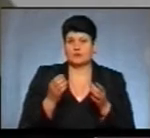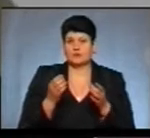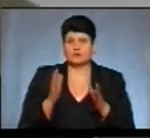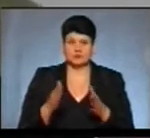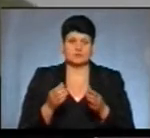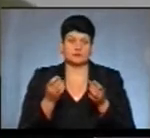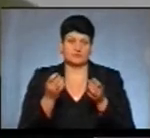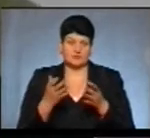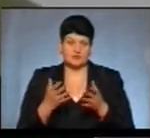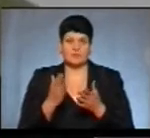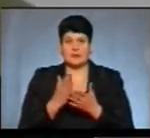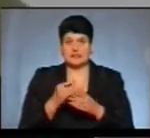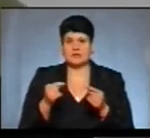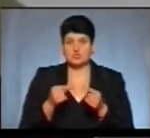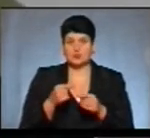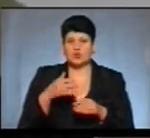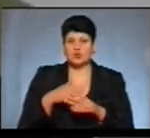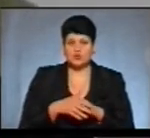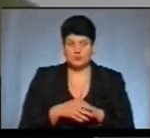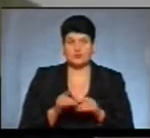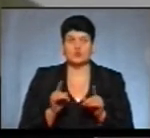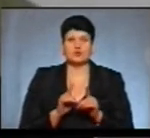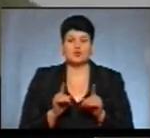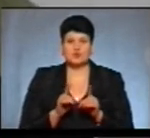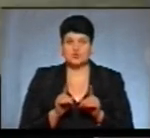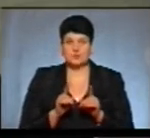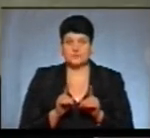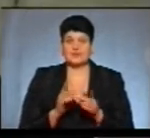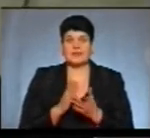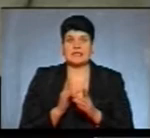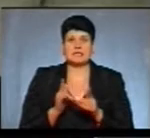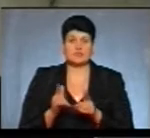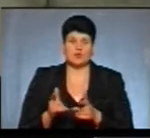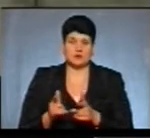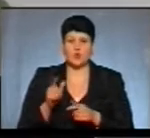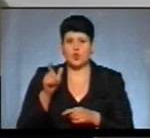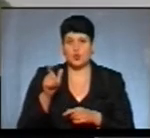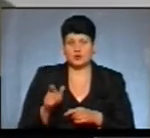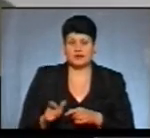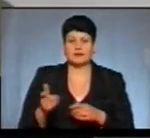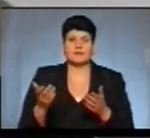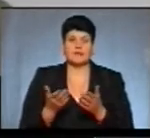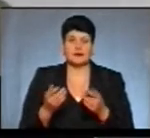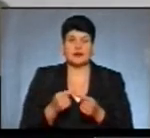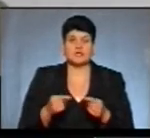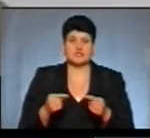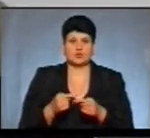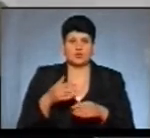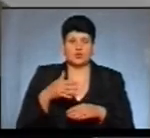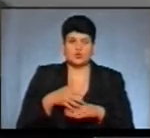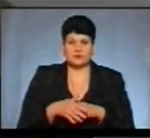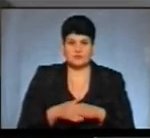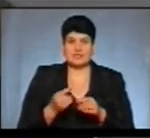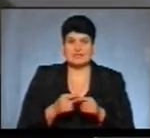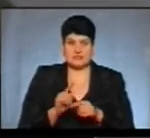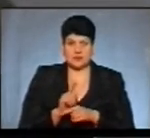невербальна. Але ви чітко маєте розуміти, що, ну, є згода. Людина, яка чітко розуміє цю